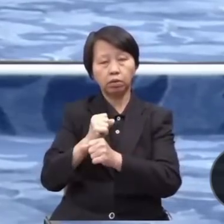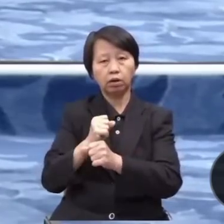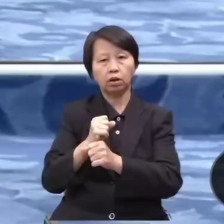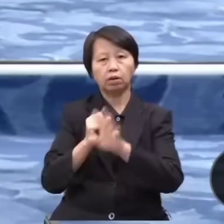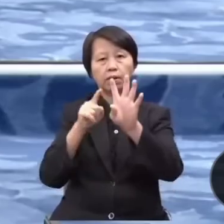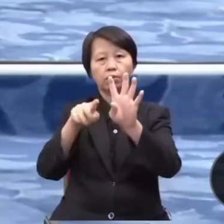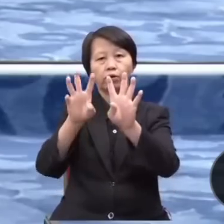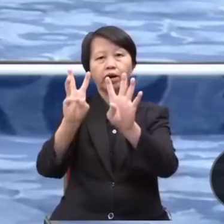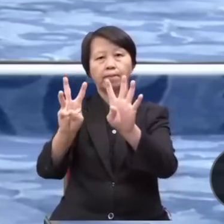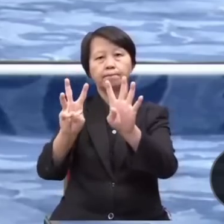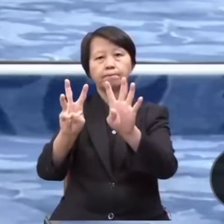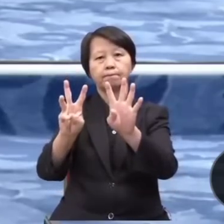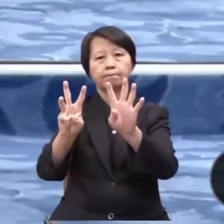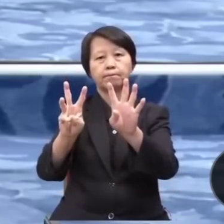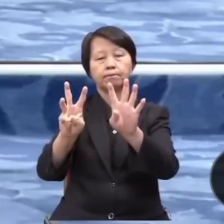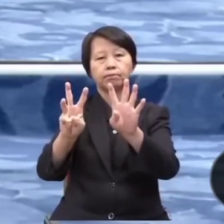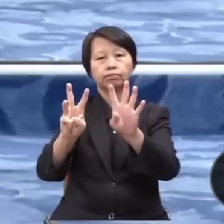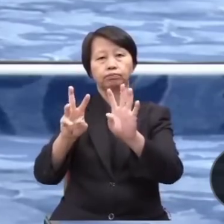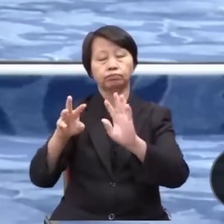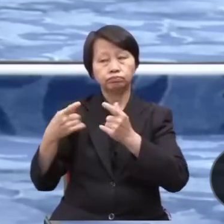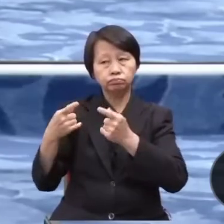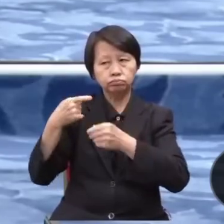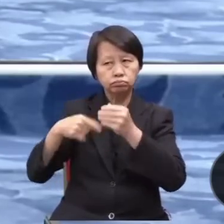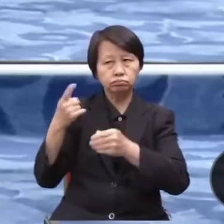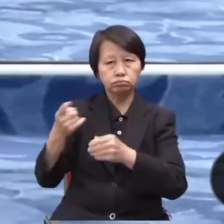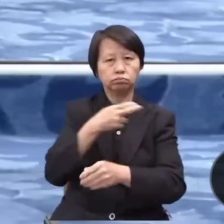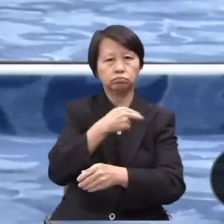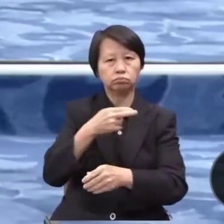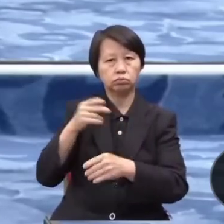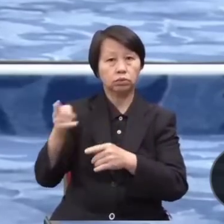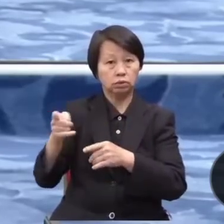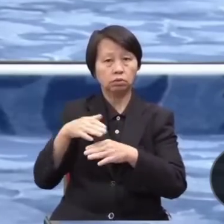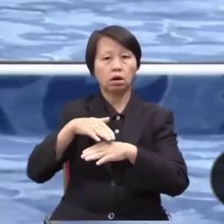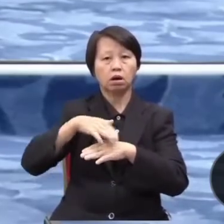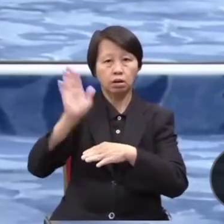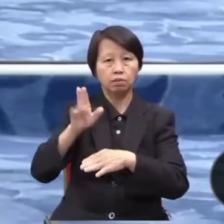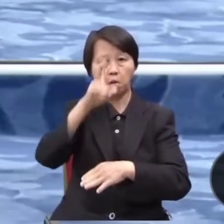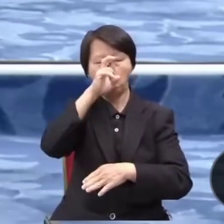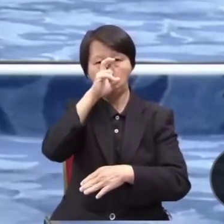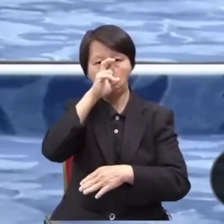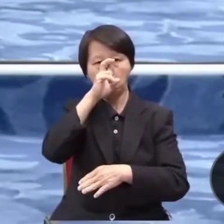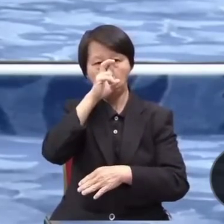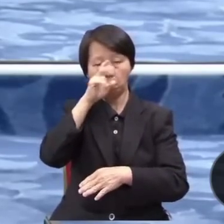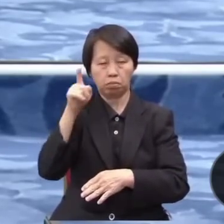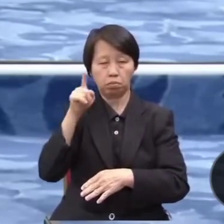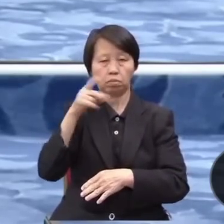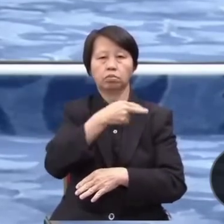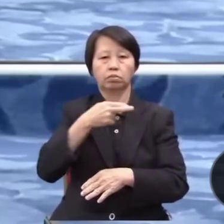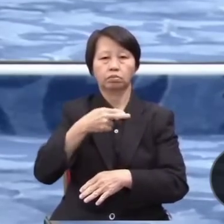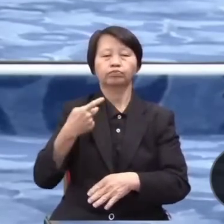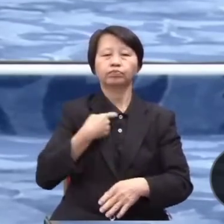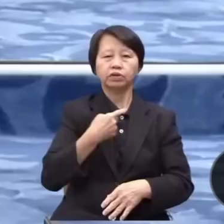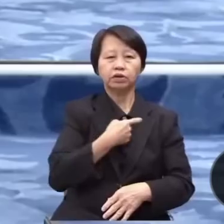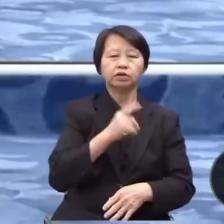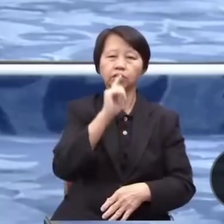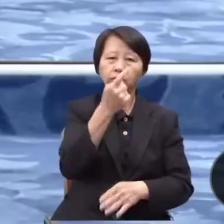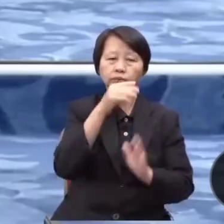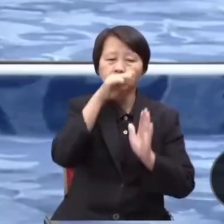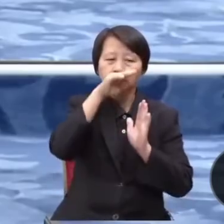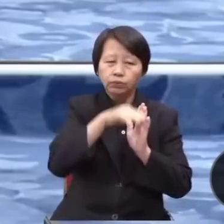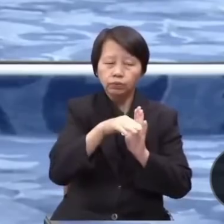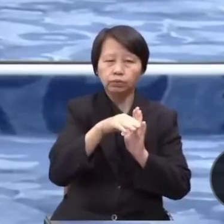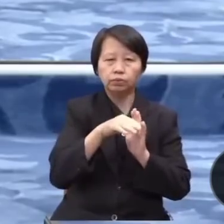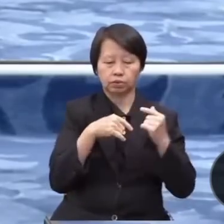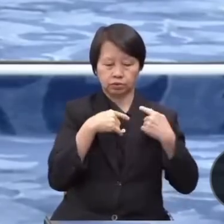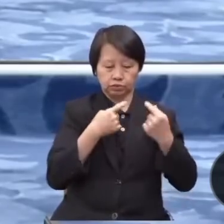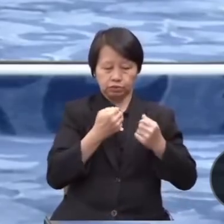4.6. Jadi dari segi itu dia lebih tegas dalam hal ini. Kita hanya menurunkan sejak